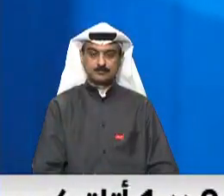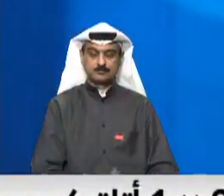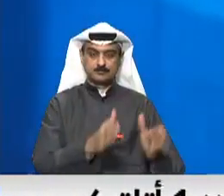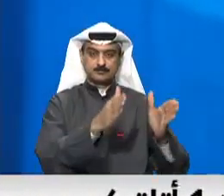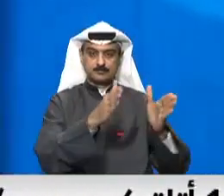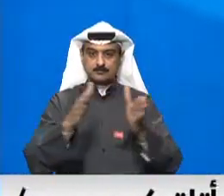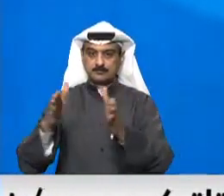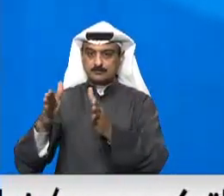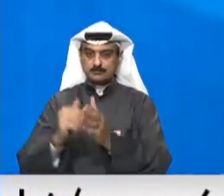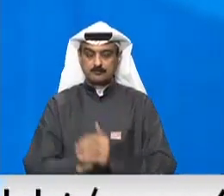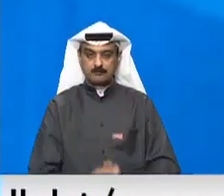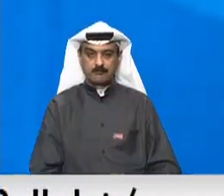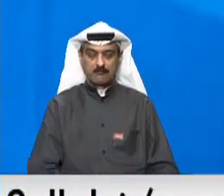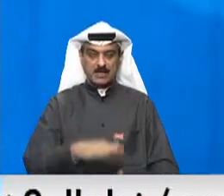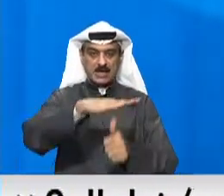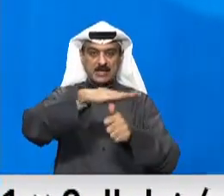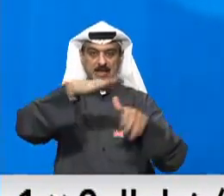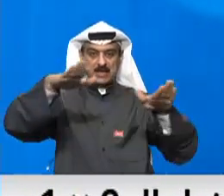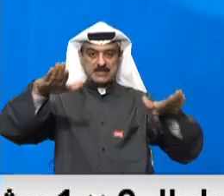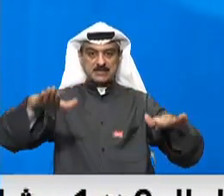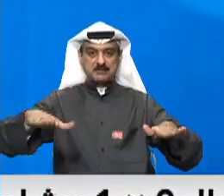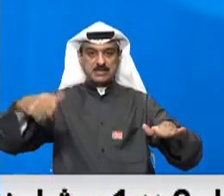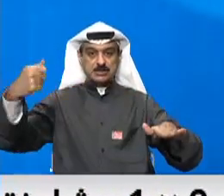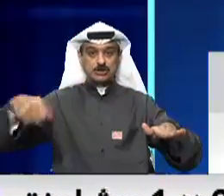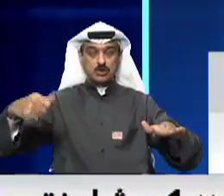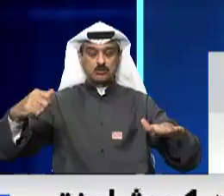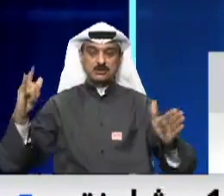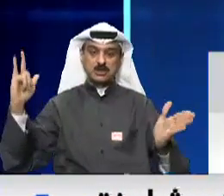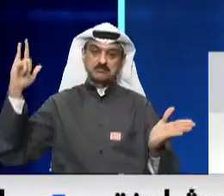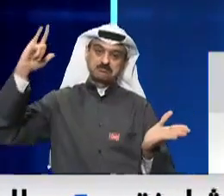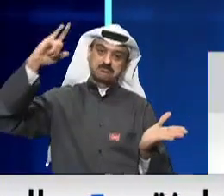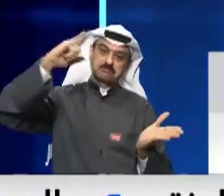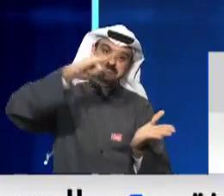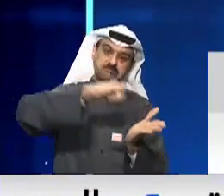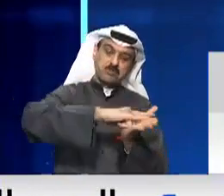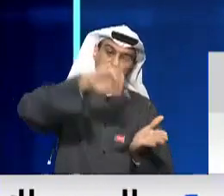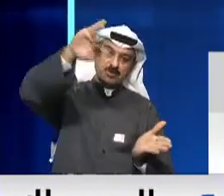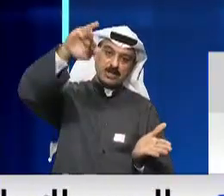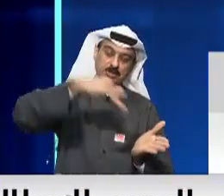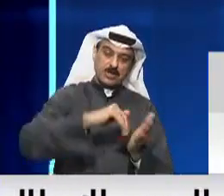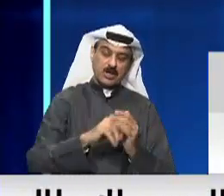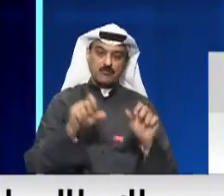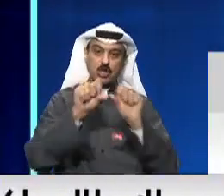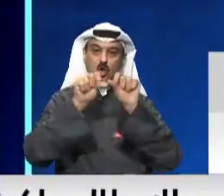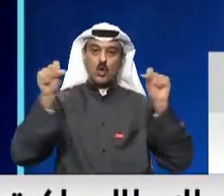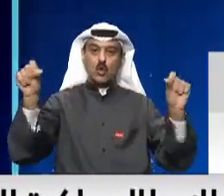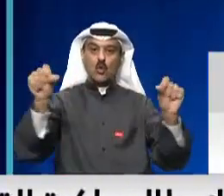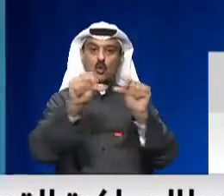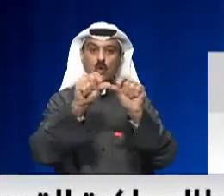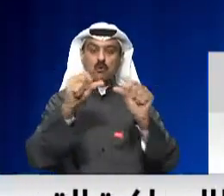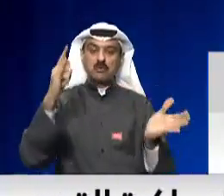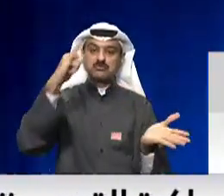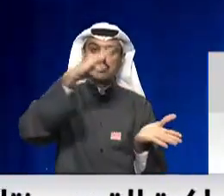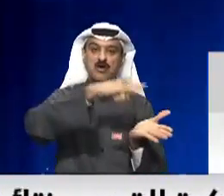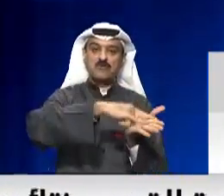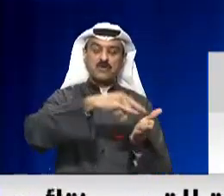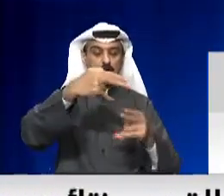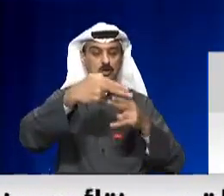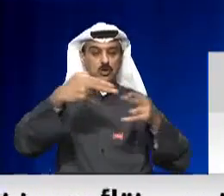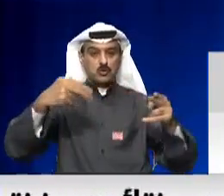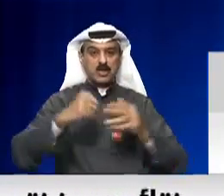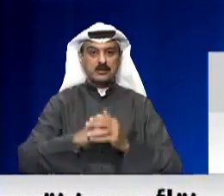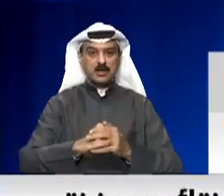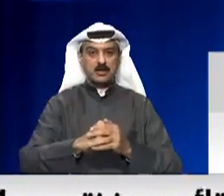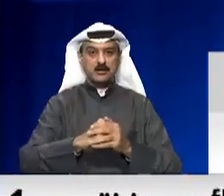عاد سمو الشيخ أحمد نواف الأحمد الصباح رئيس مجلس الوزراء والوفد المرافق إلى البلاد اليوم بعد أن